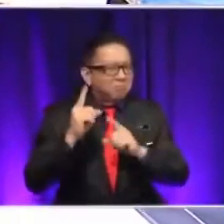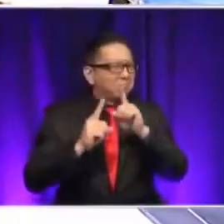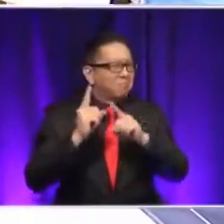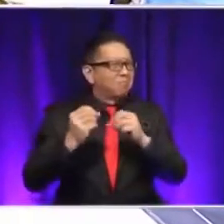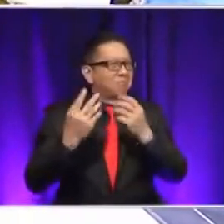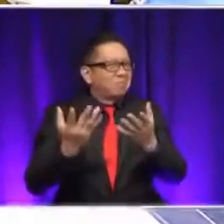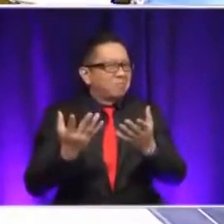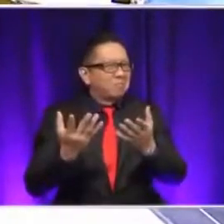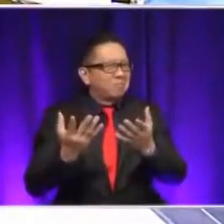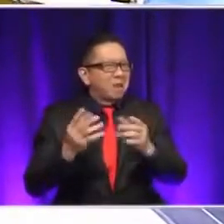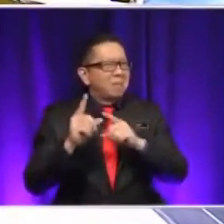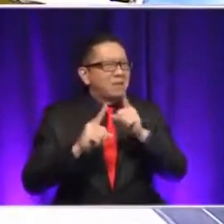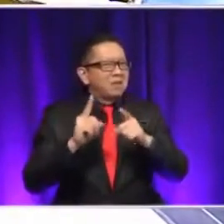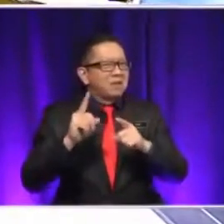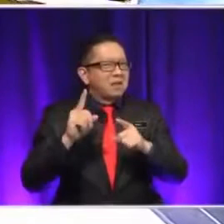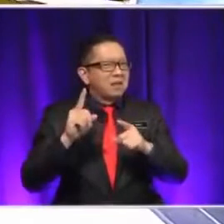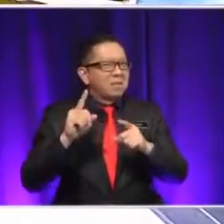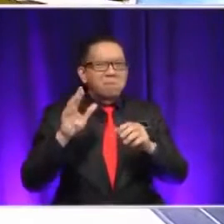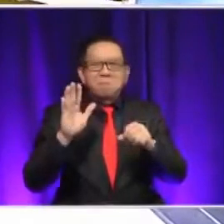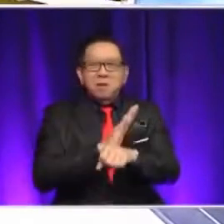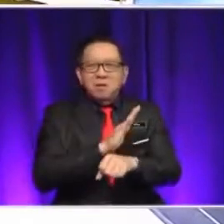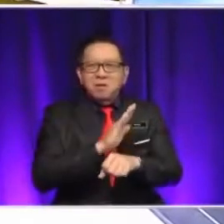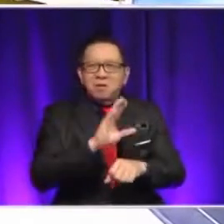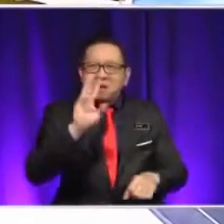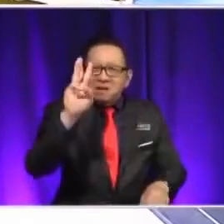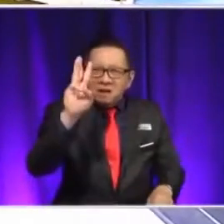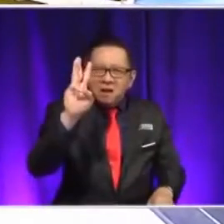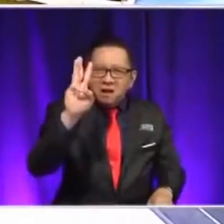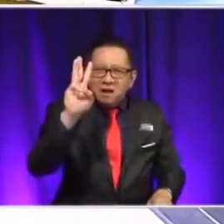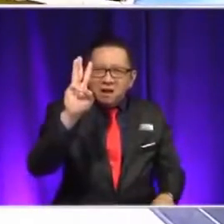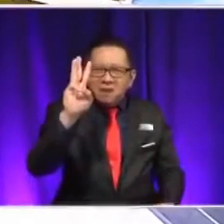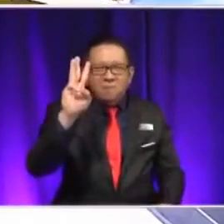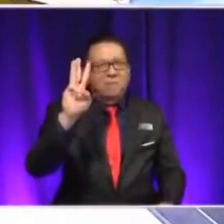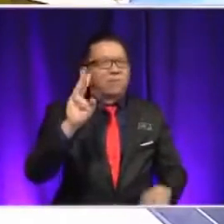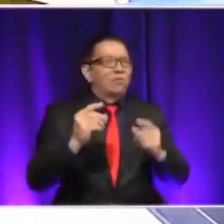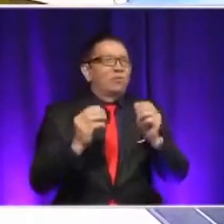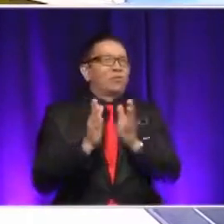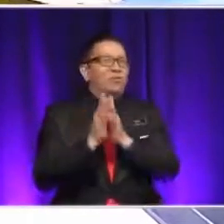Efek itu bintang penuh yaitu be tanah pegang